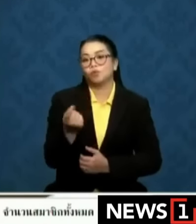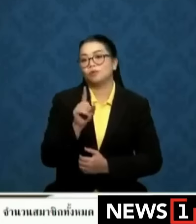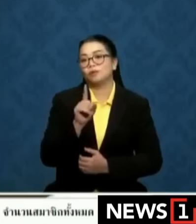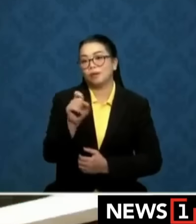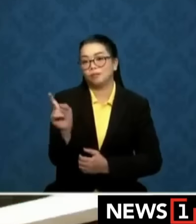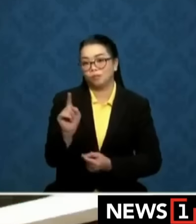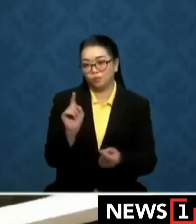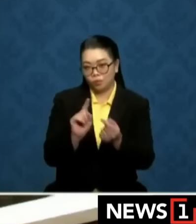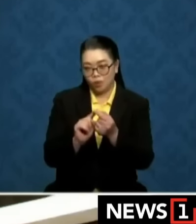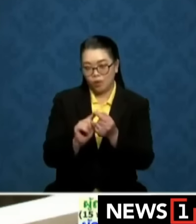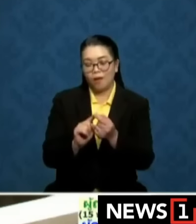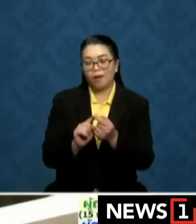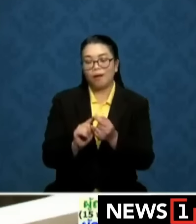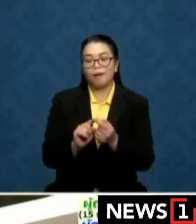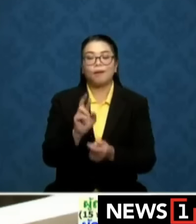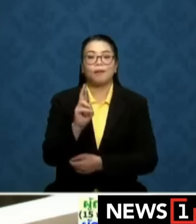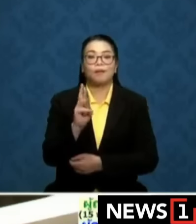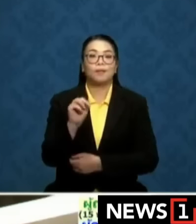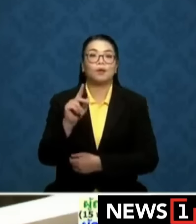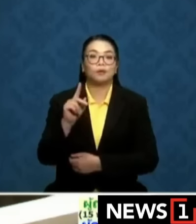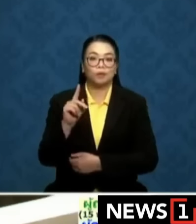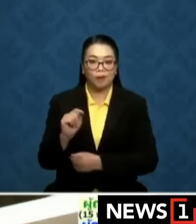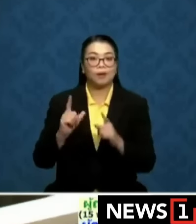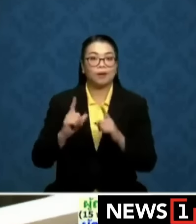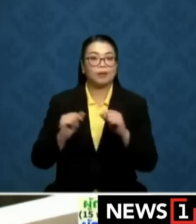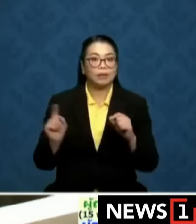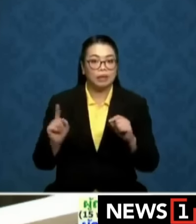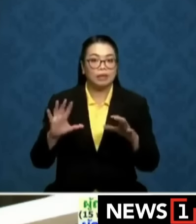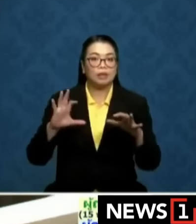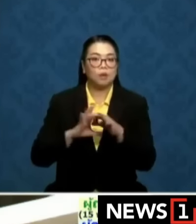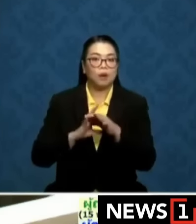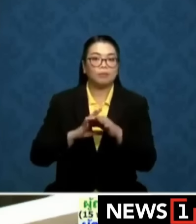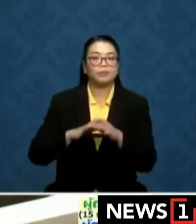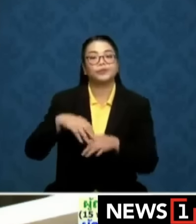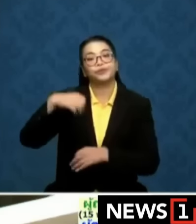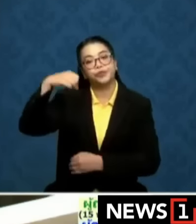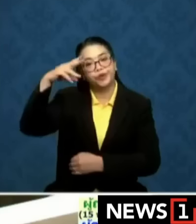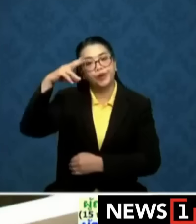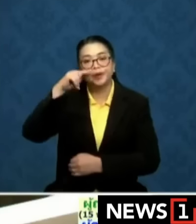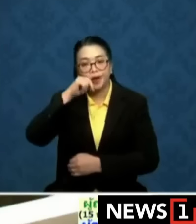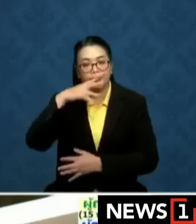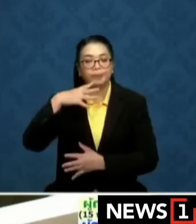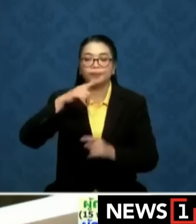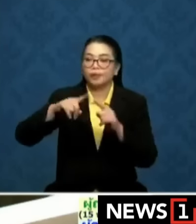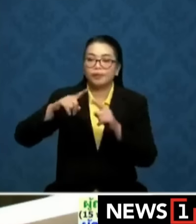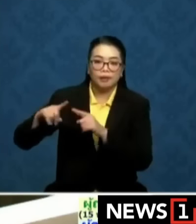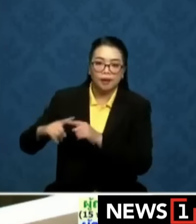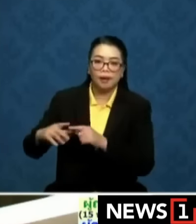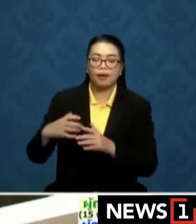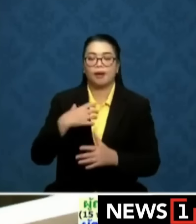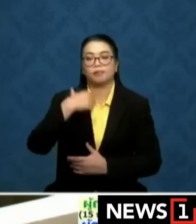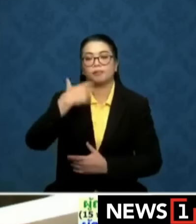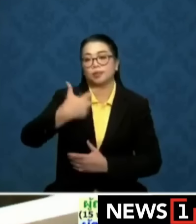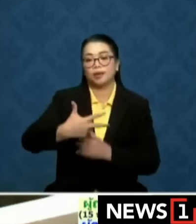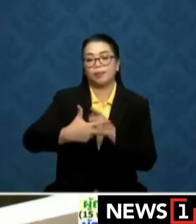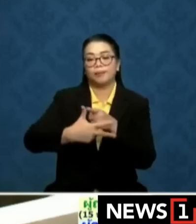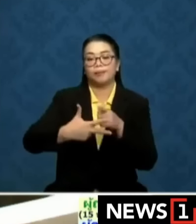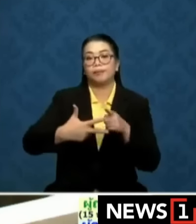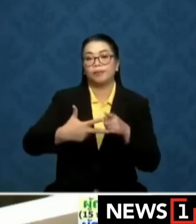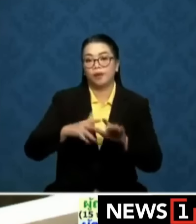ฮอล์95ลิตรละเกือบ40ดีเซลลิตรละ33ตนเชื่อว่าทุกคนเคยได้ยินเสียงก่นด่าของประชาชนว่าน้ำมันแพง